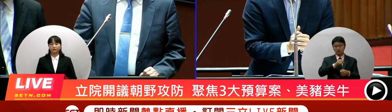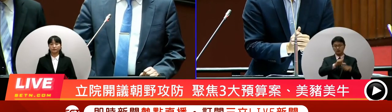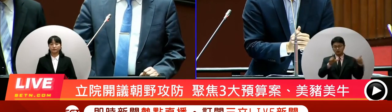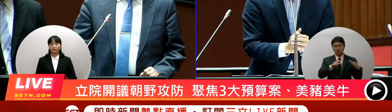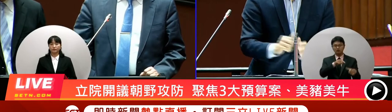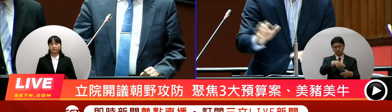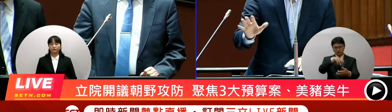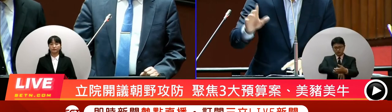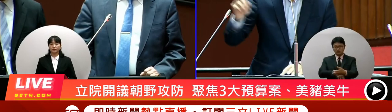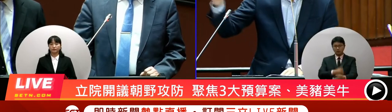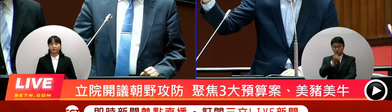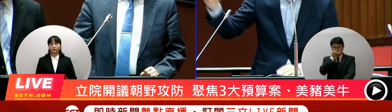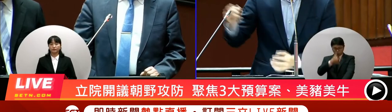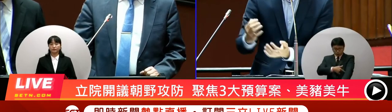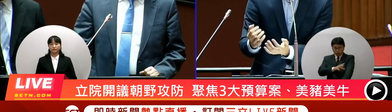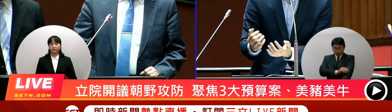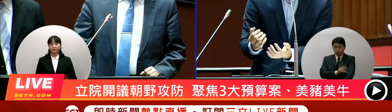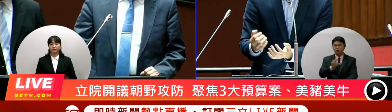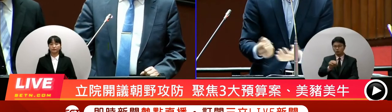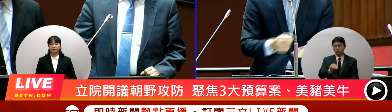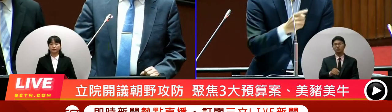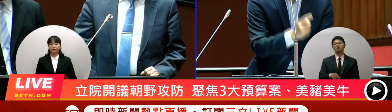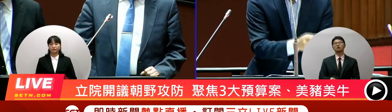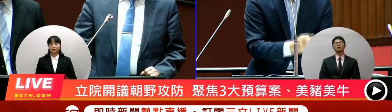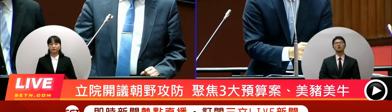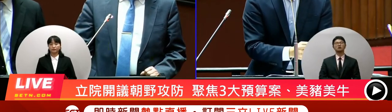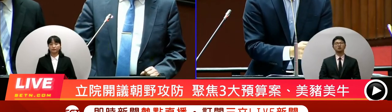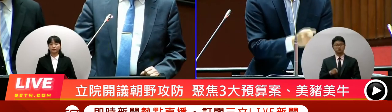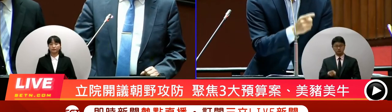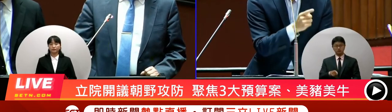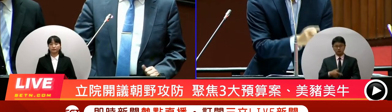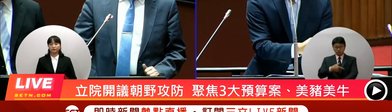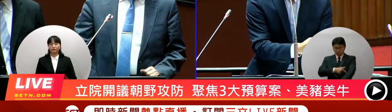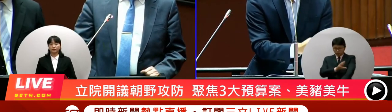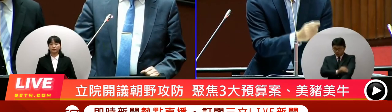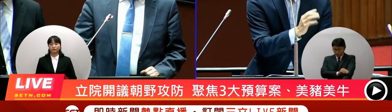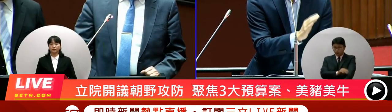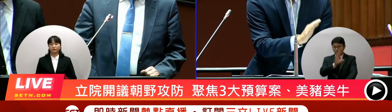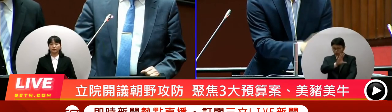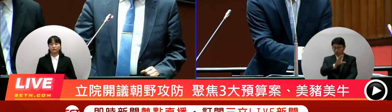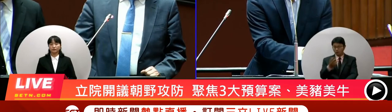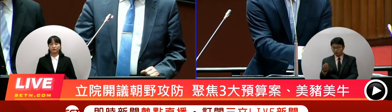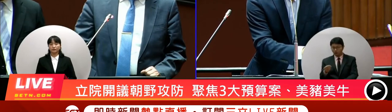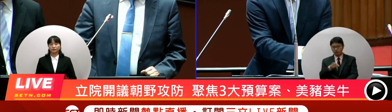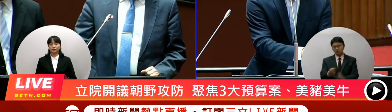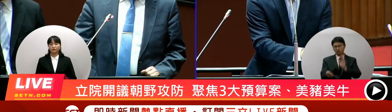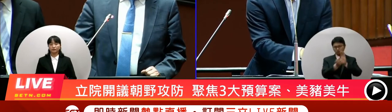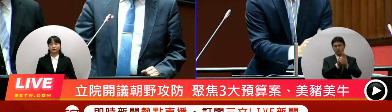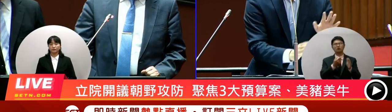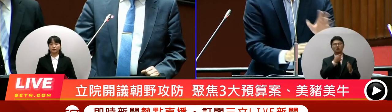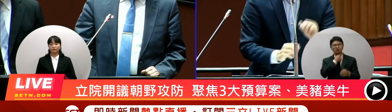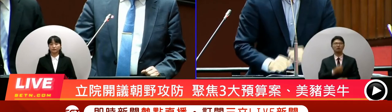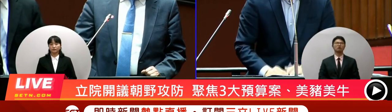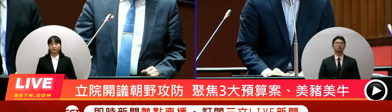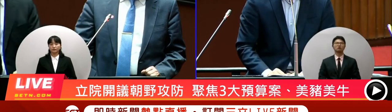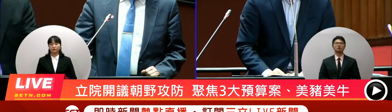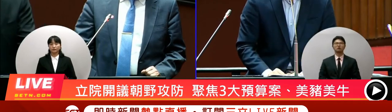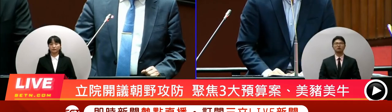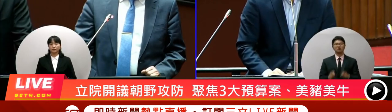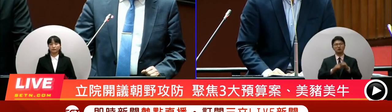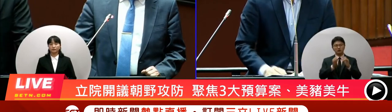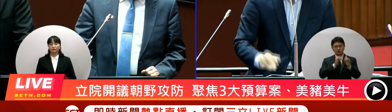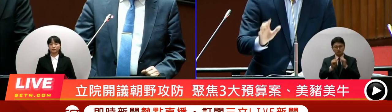键。不要求标到残留量，有含瘦肉精就应该标示，否则民众没